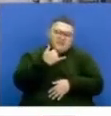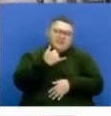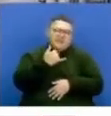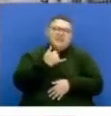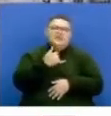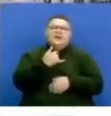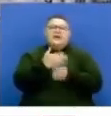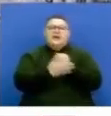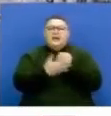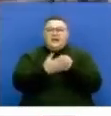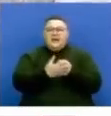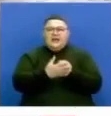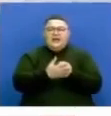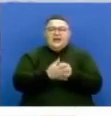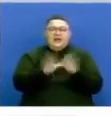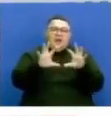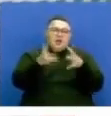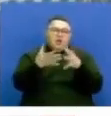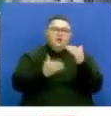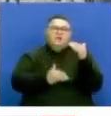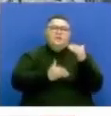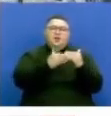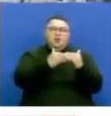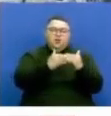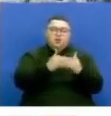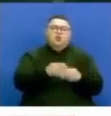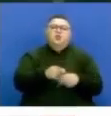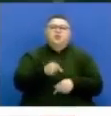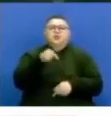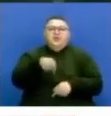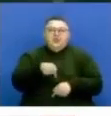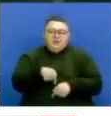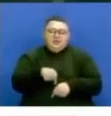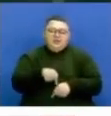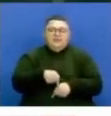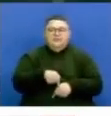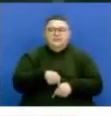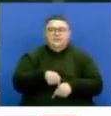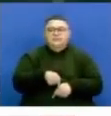sebagai negara anggota penuh anggota PBB. Dan juga ini adalah merupakan